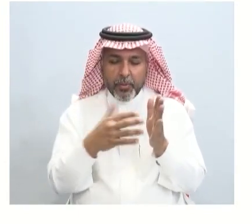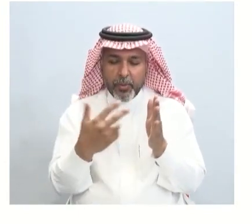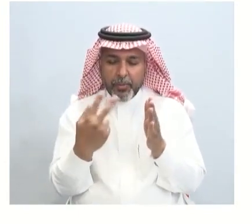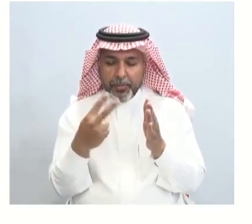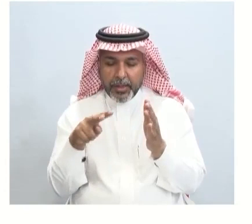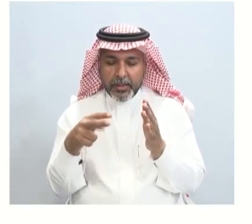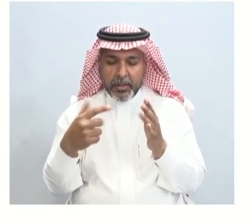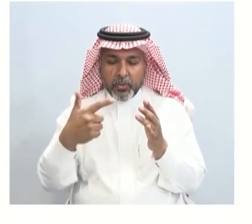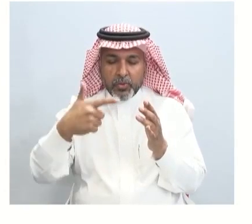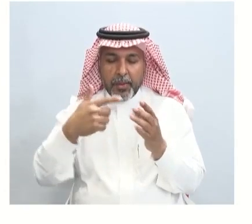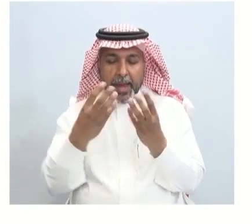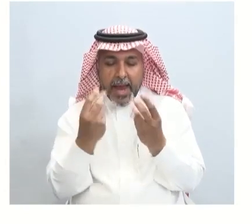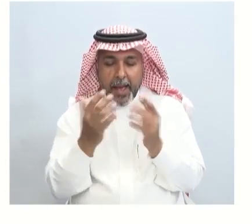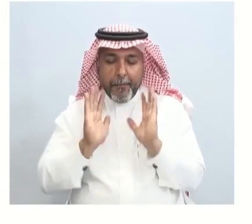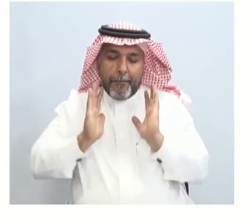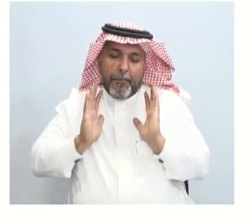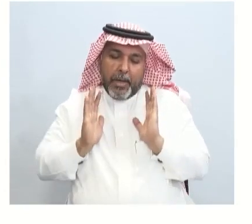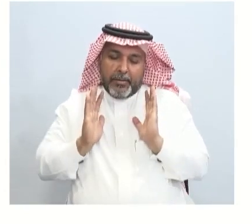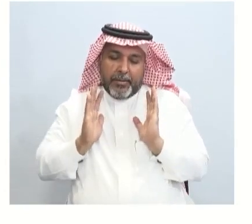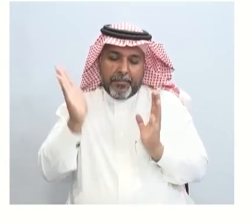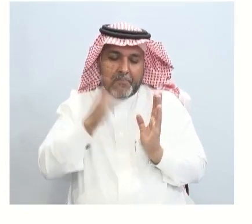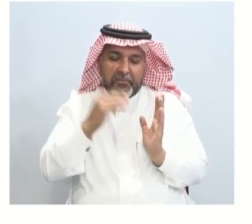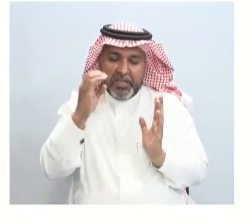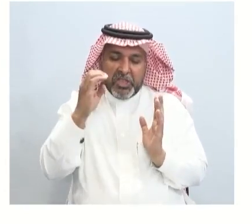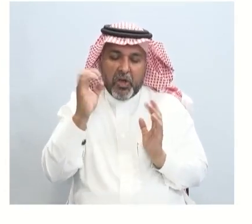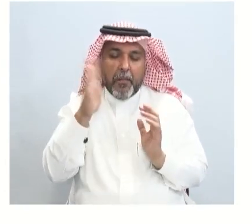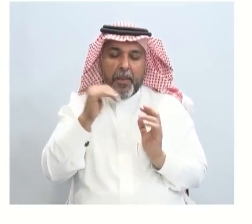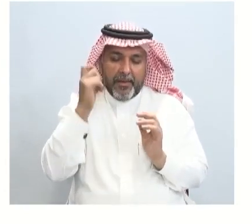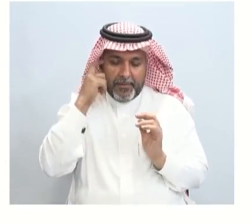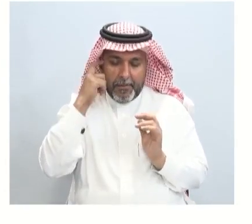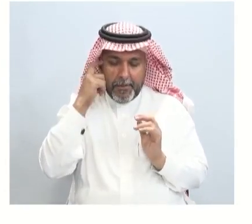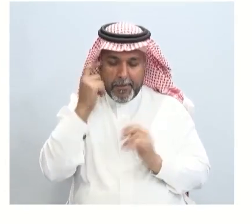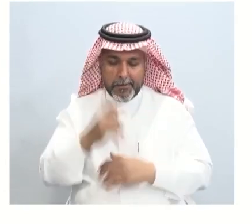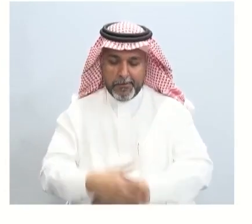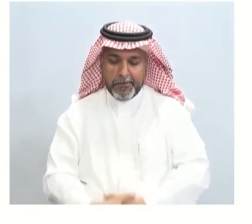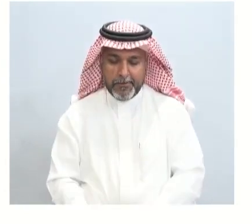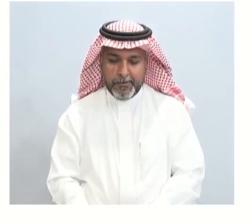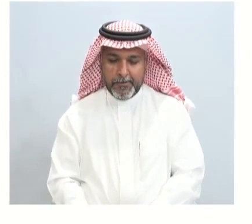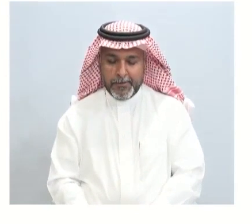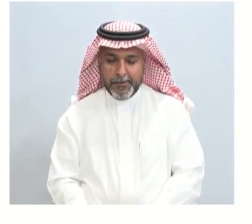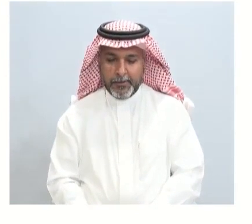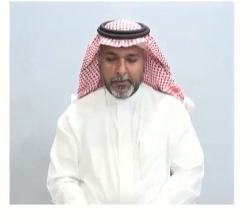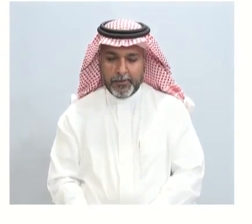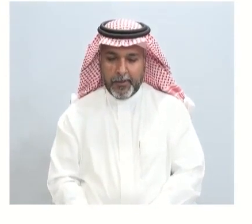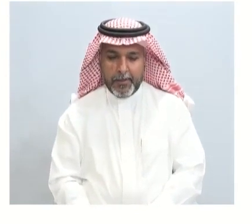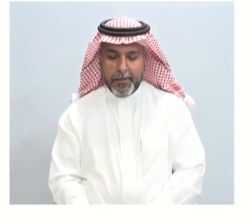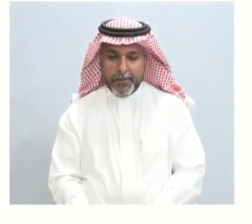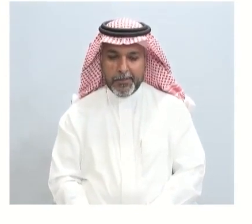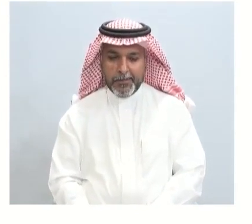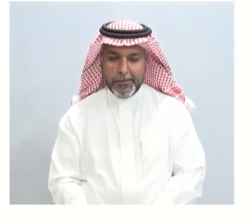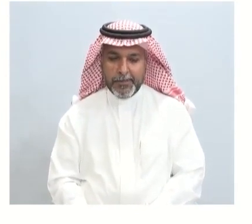تكون عندها غير معرفه اذا هذه قلنا السيك والتان وهذه حتكون ل الكوسيك